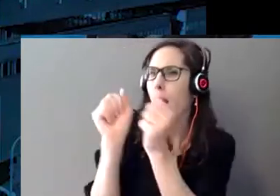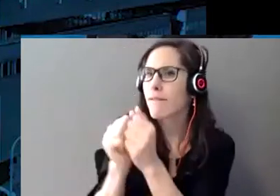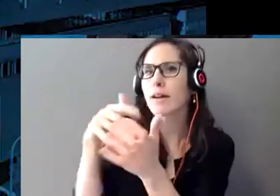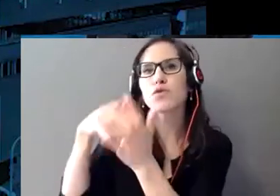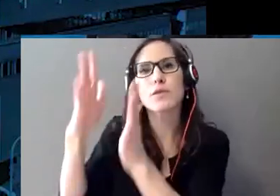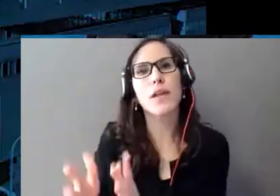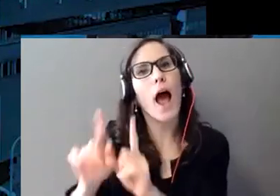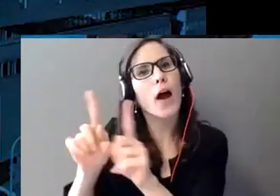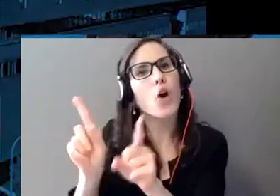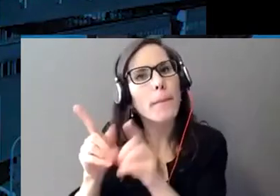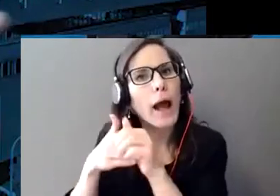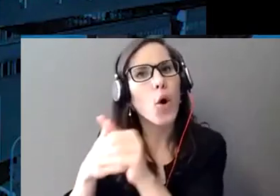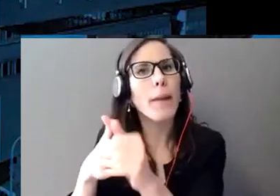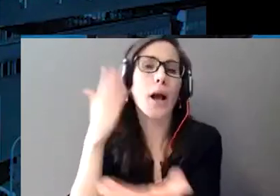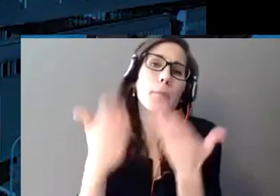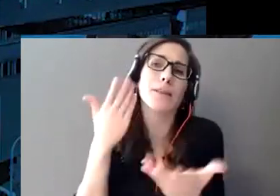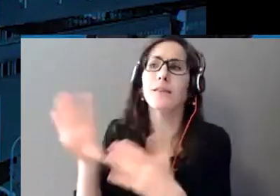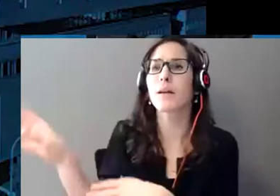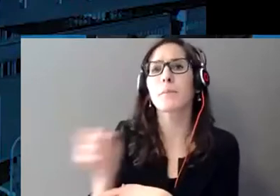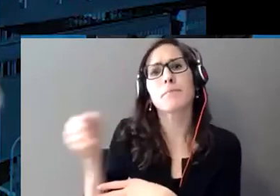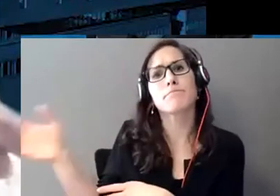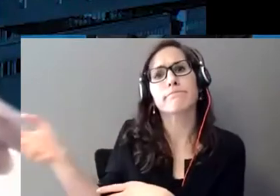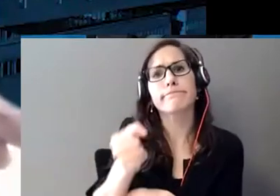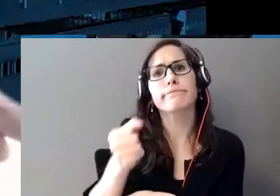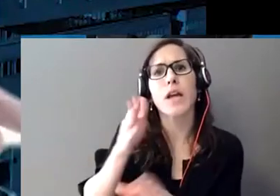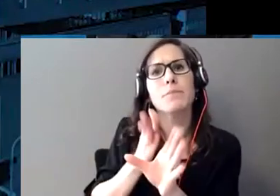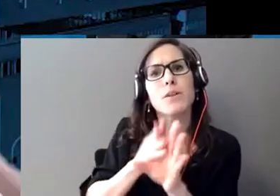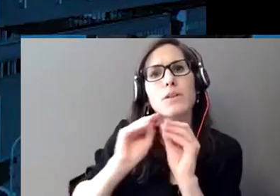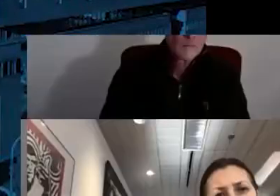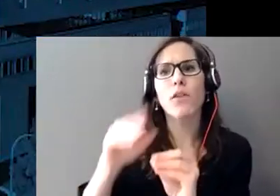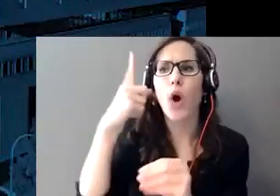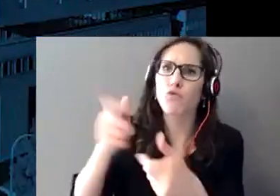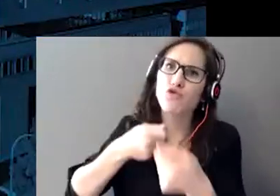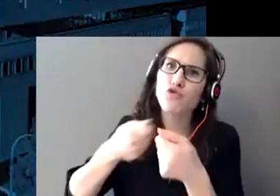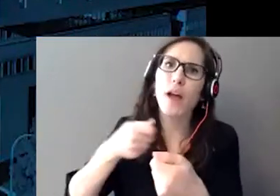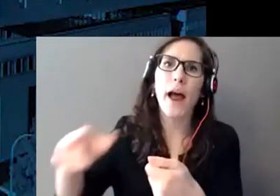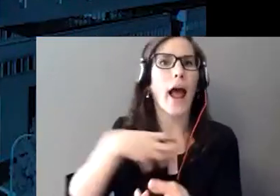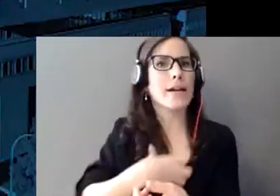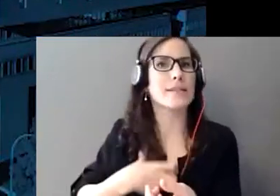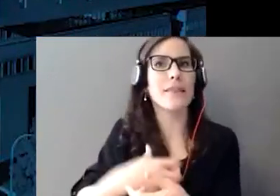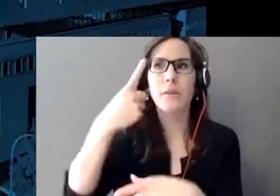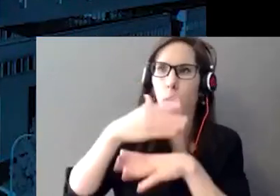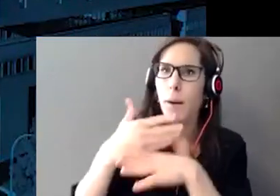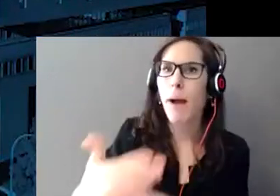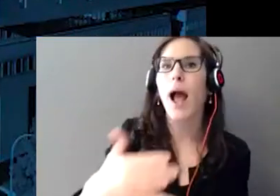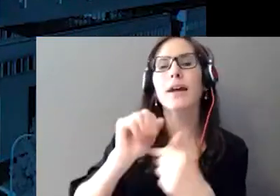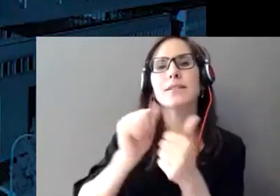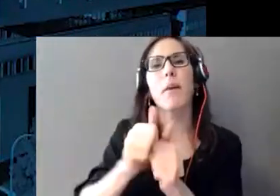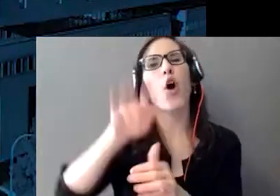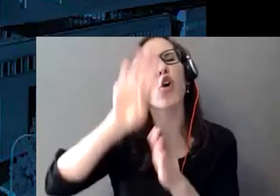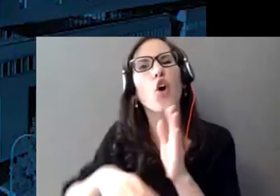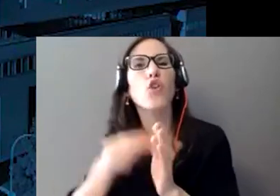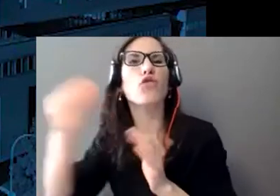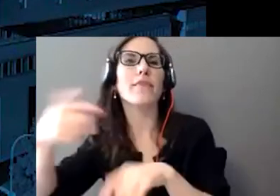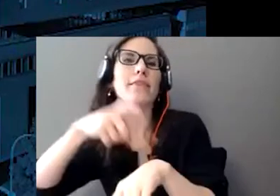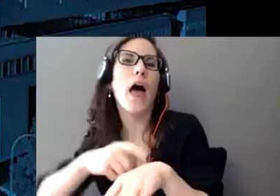un psychoéducataire sur la gestion de l'anxiété sur sa préparation aux examens au lieu de donner du temps supplémentaire aux examens qui